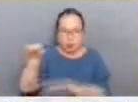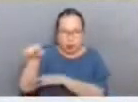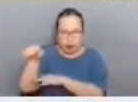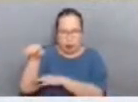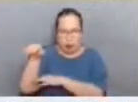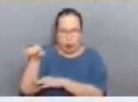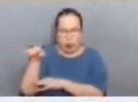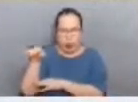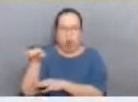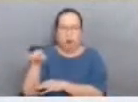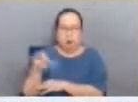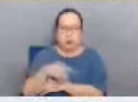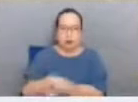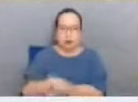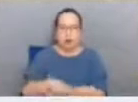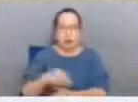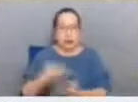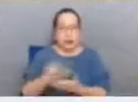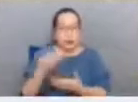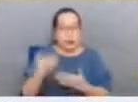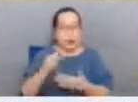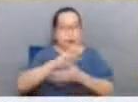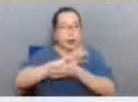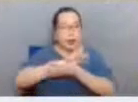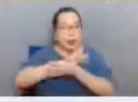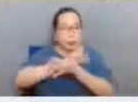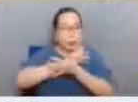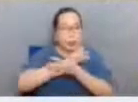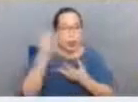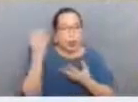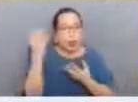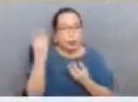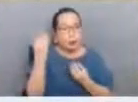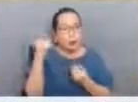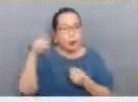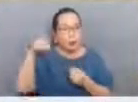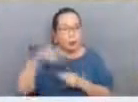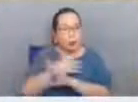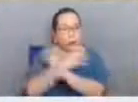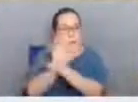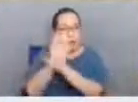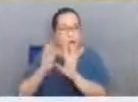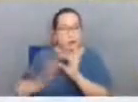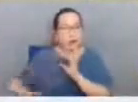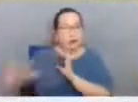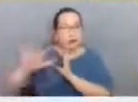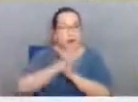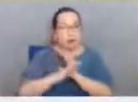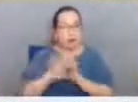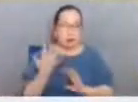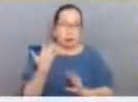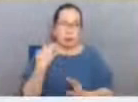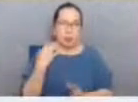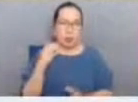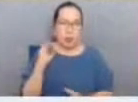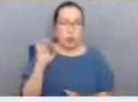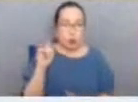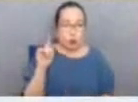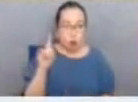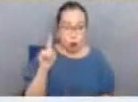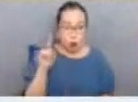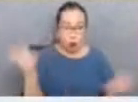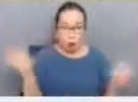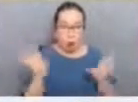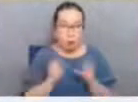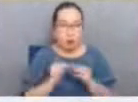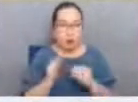nasabing virus sa buong rehiyon, kaya nananatili pa rin na nasa 94 ang deaths na naitala sa buong Davao Region.